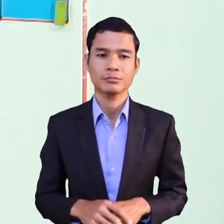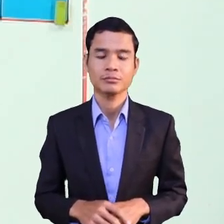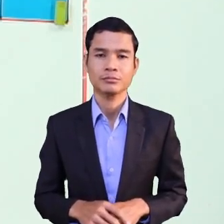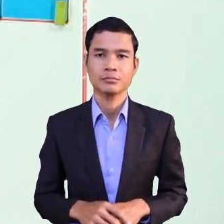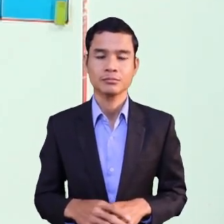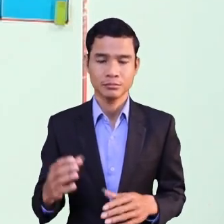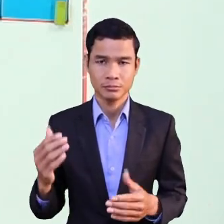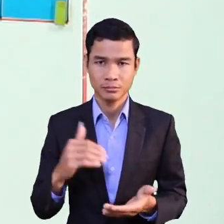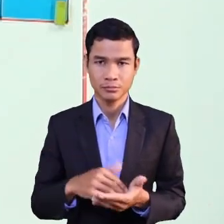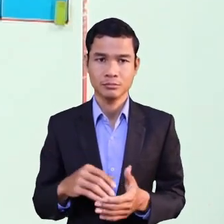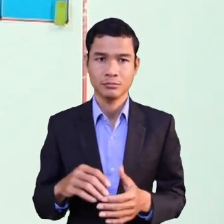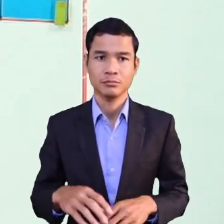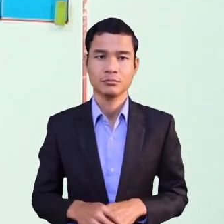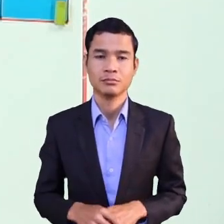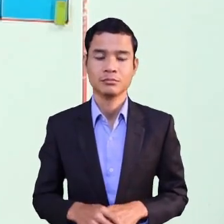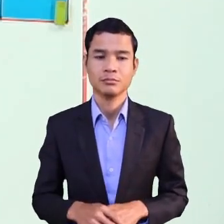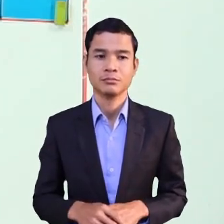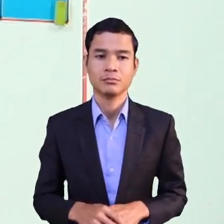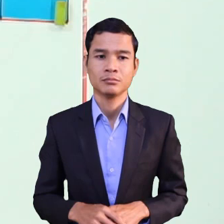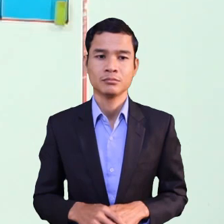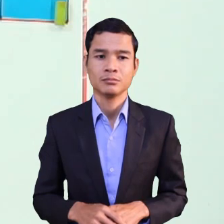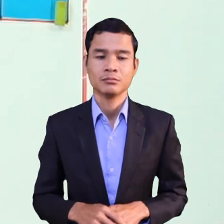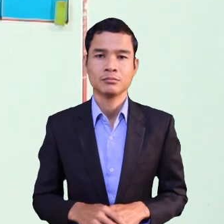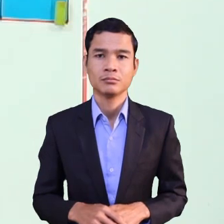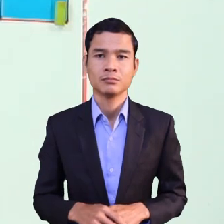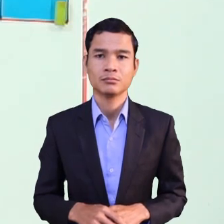ម្ដងទៀត